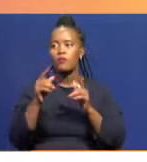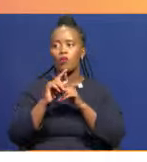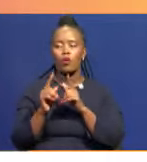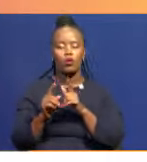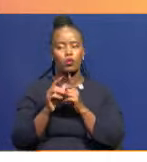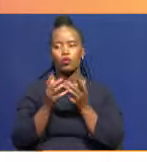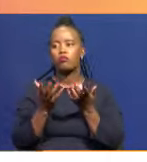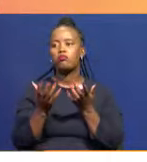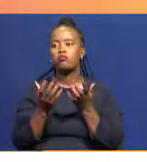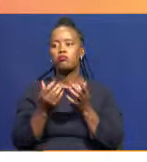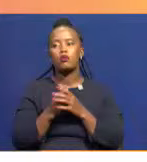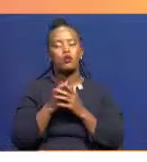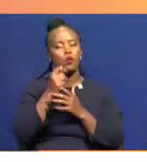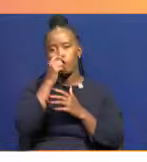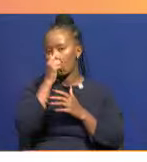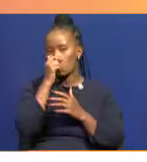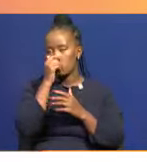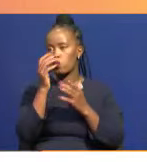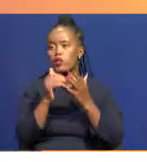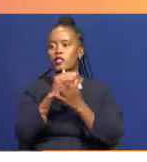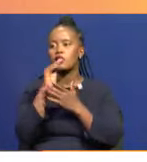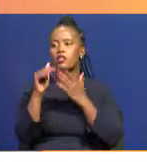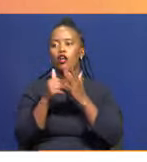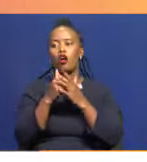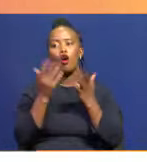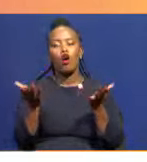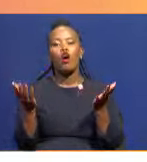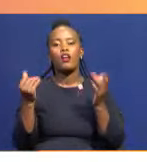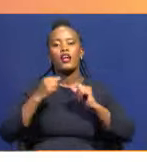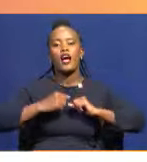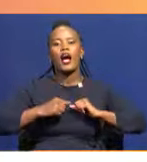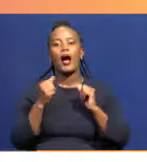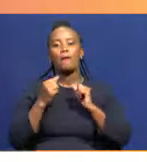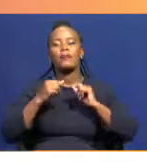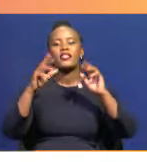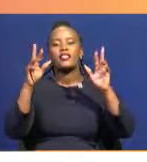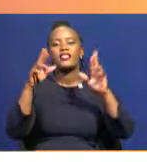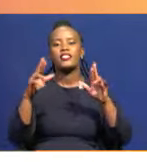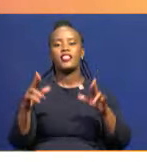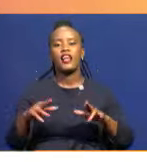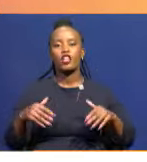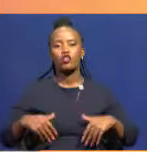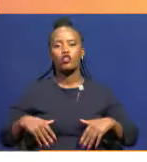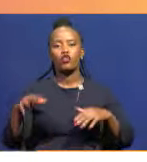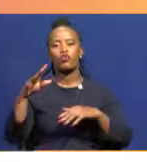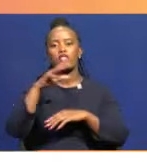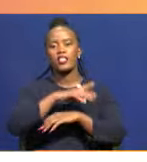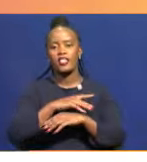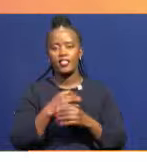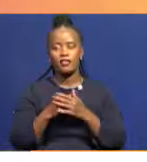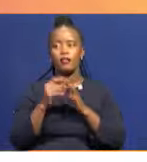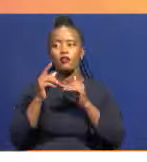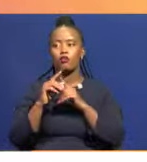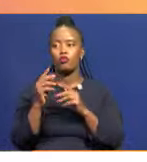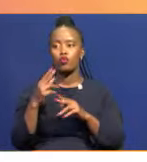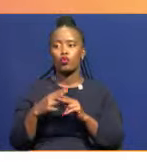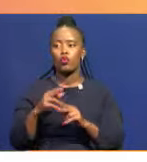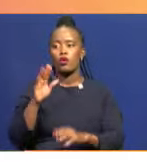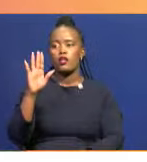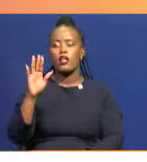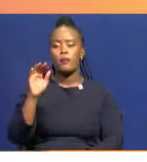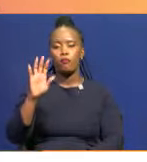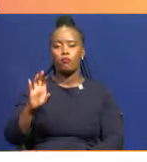kuwaishia wish them a happy International Youth Day. Na niseme ya kwamba jina langu naitwa